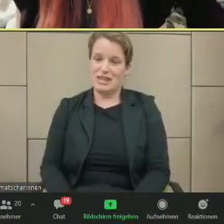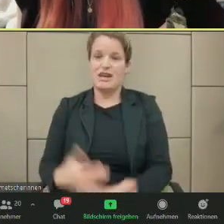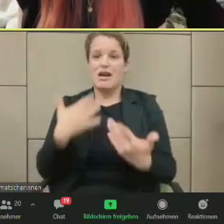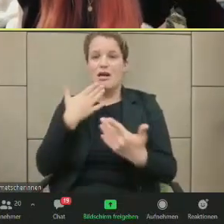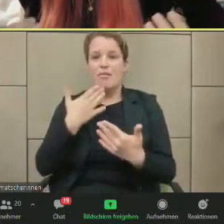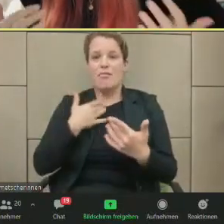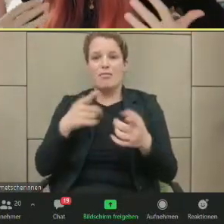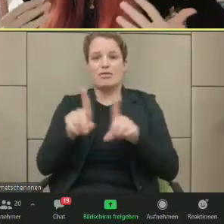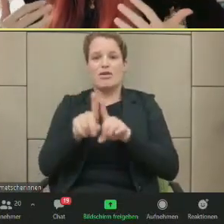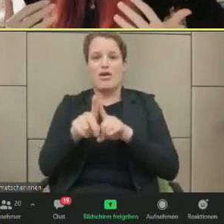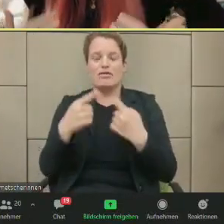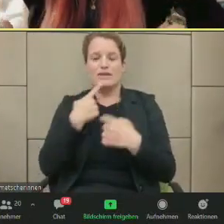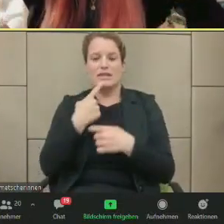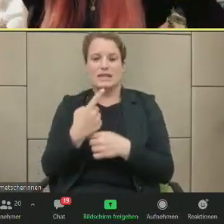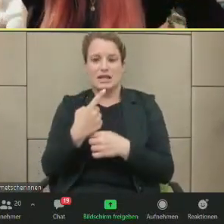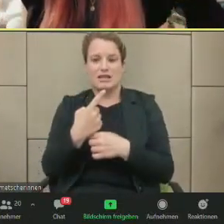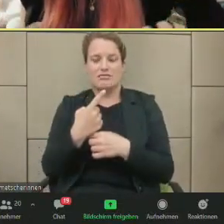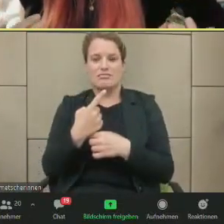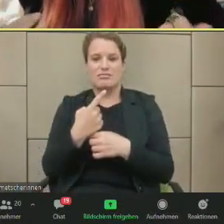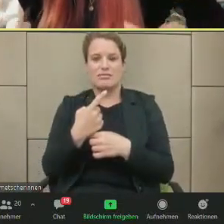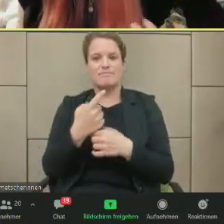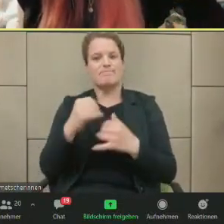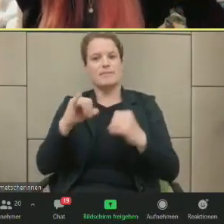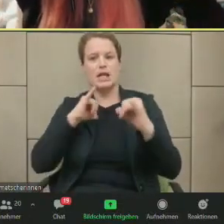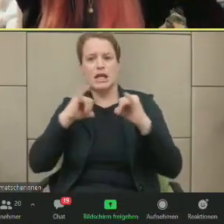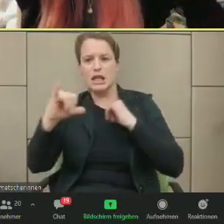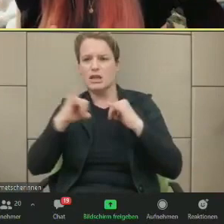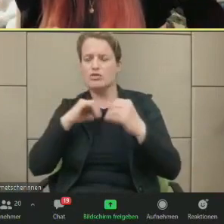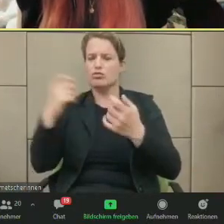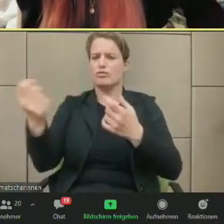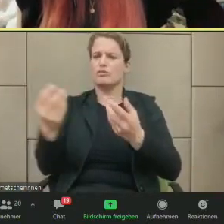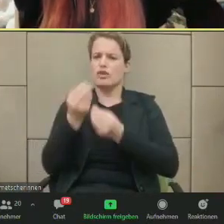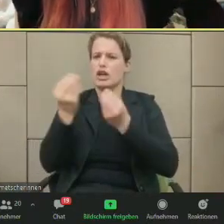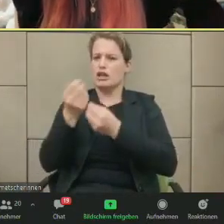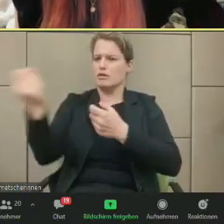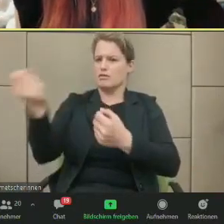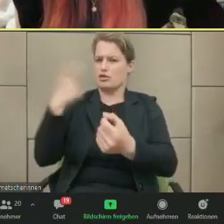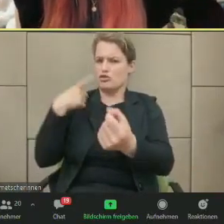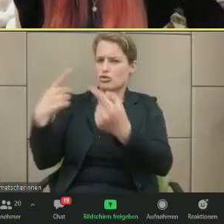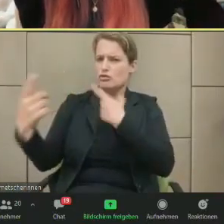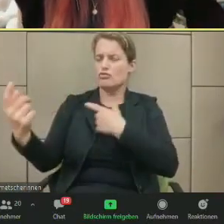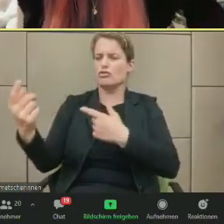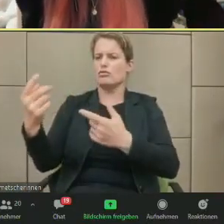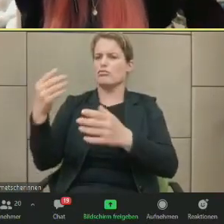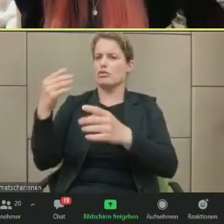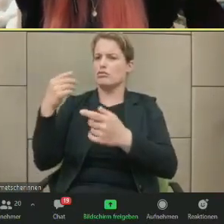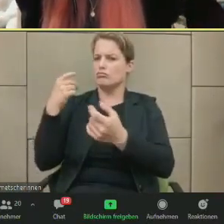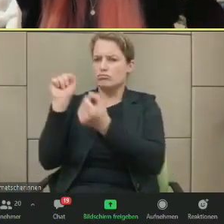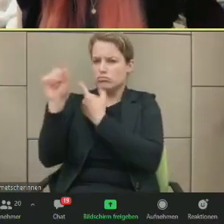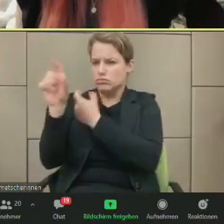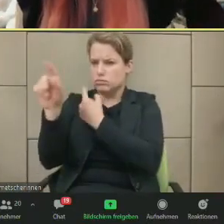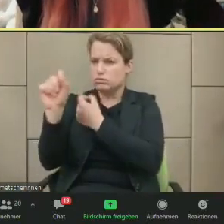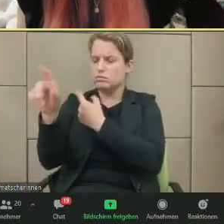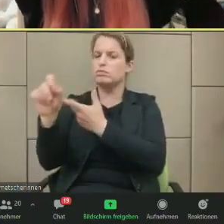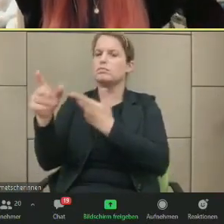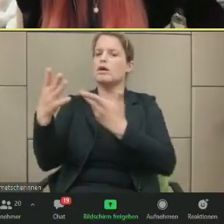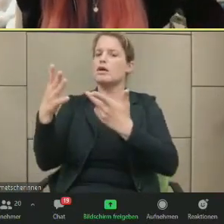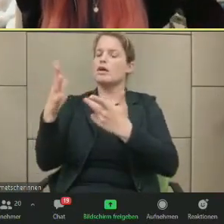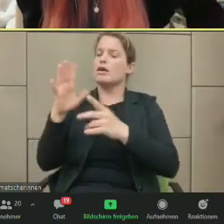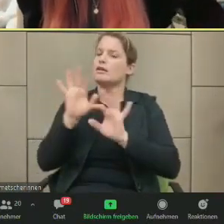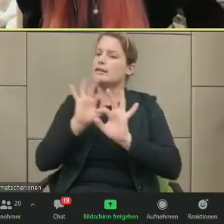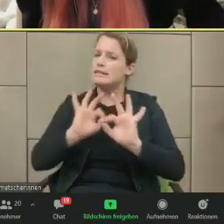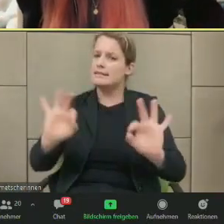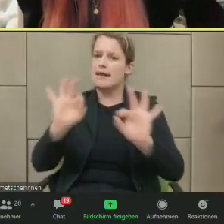sagen, die meisten Interaktionen, die meisten Gespräche, die in meinem Fall online stattfinden, sind sehr,